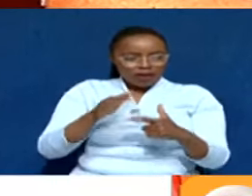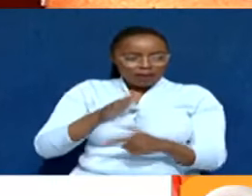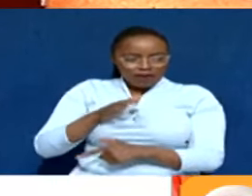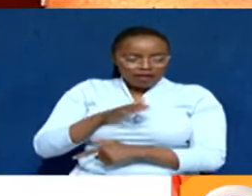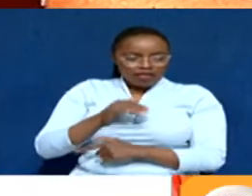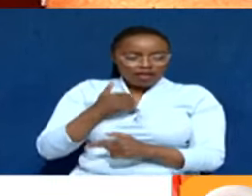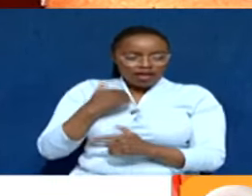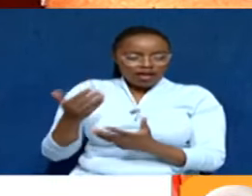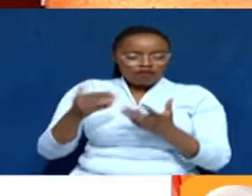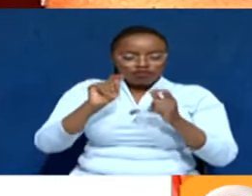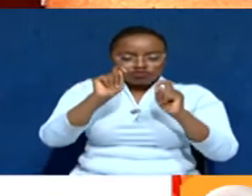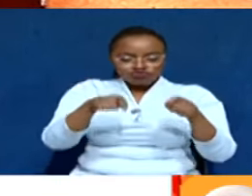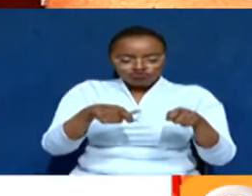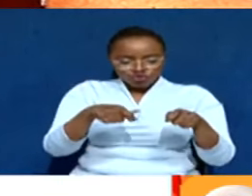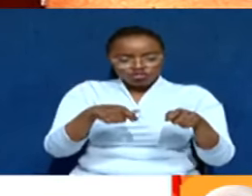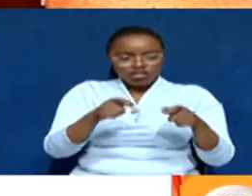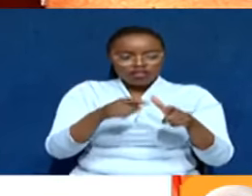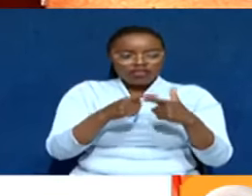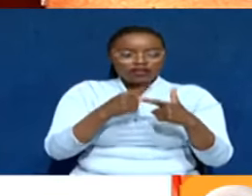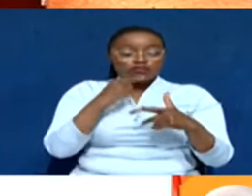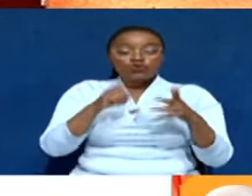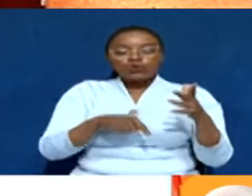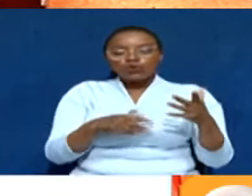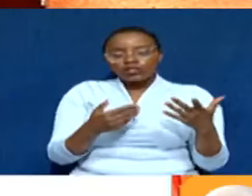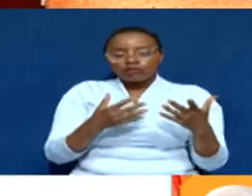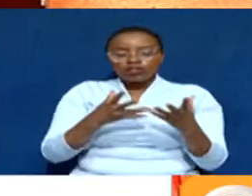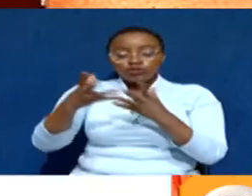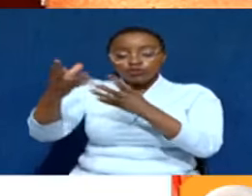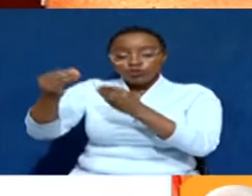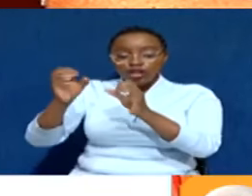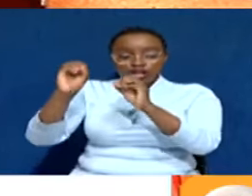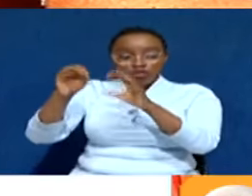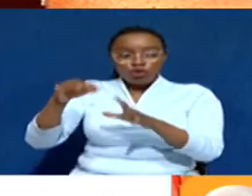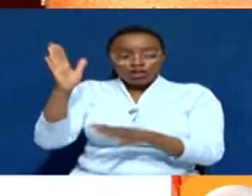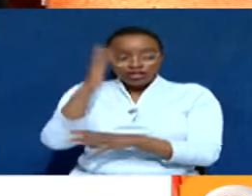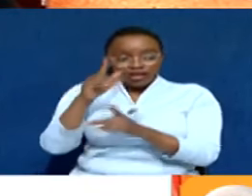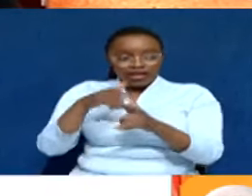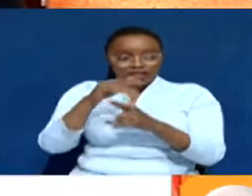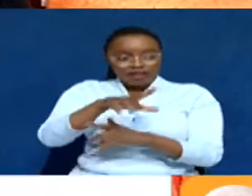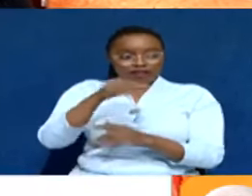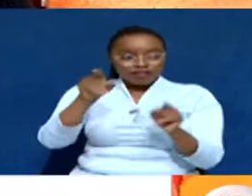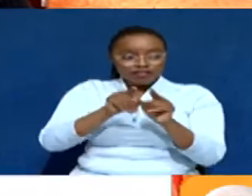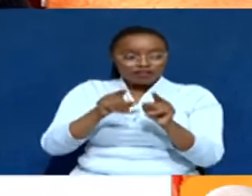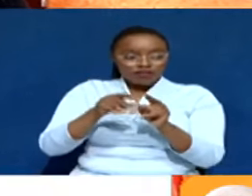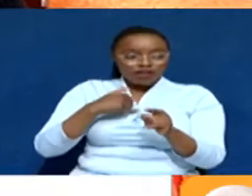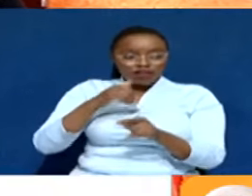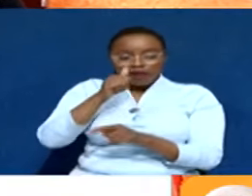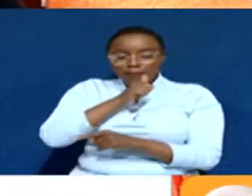walikuwa wamevaa closed. Wakaniambia niende nitupe takataka, nirudi nipatiane